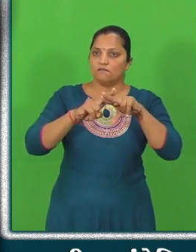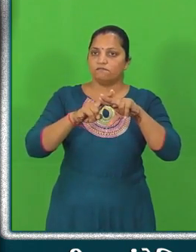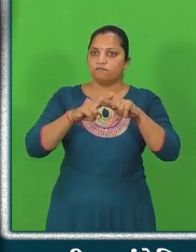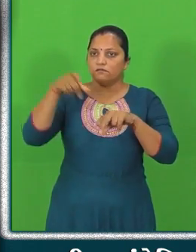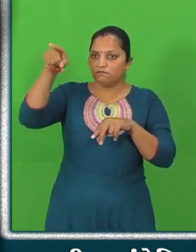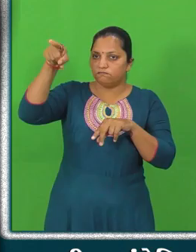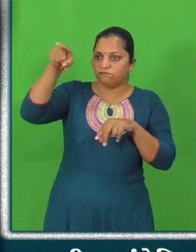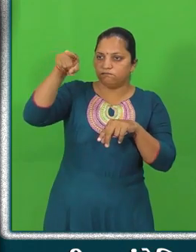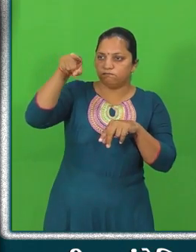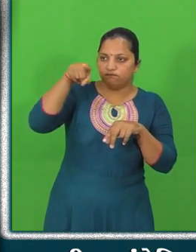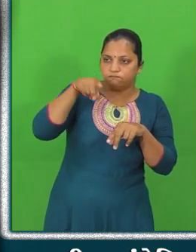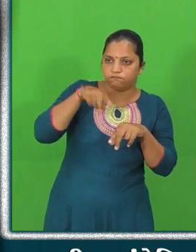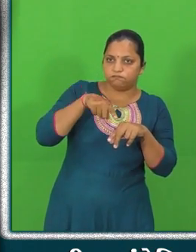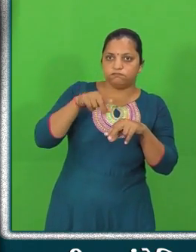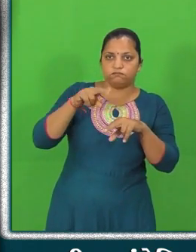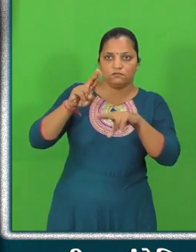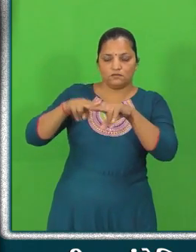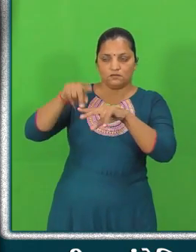માંથી પસાર થશે.